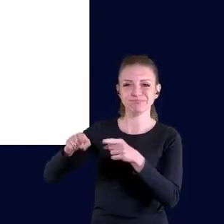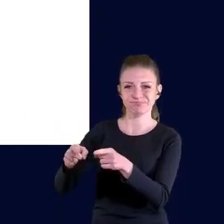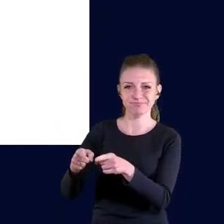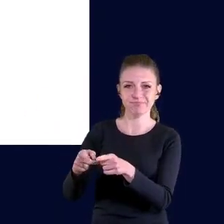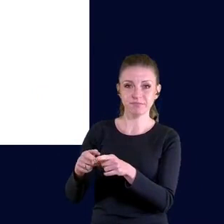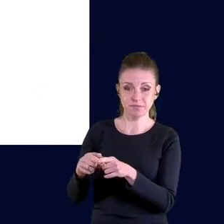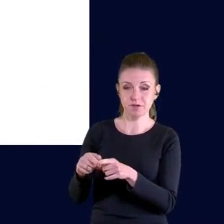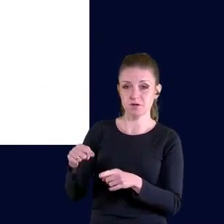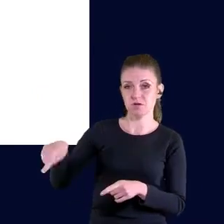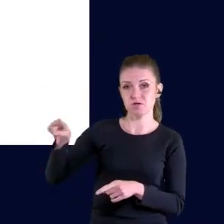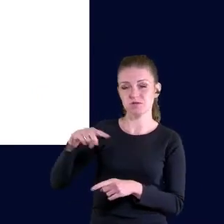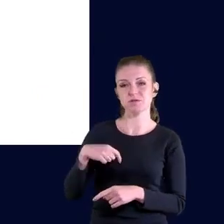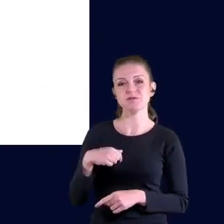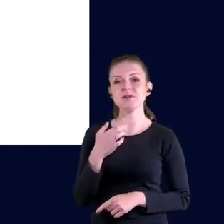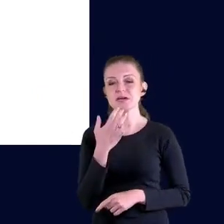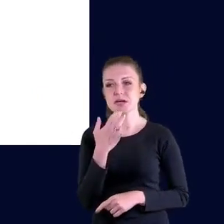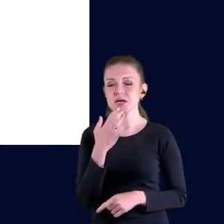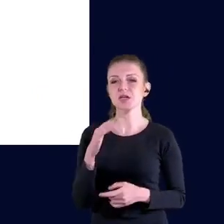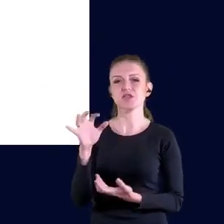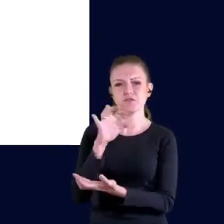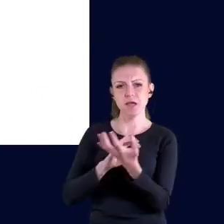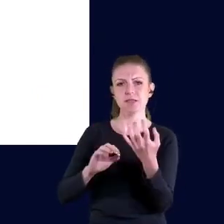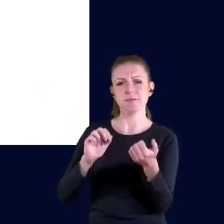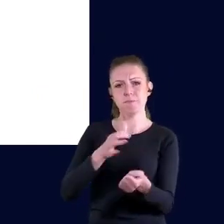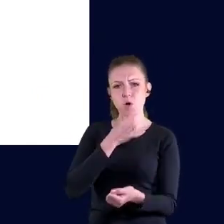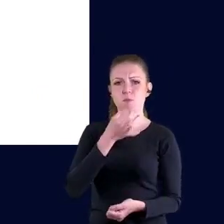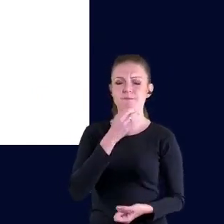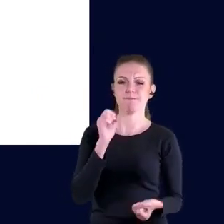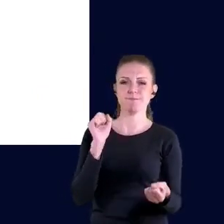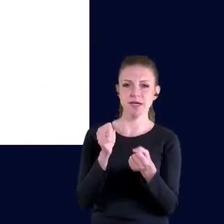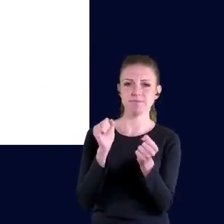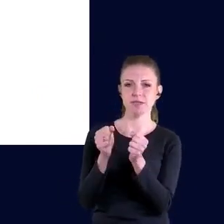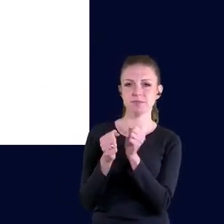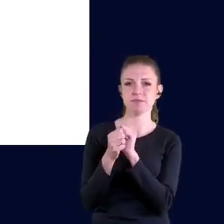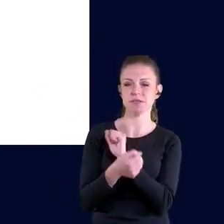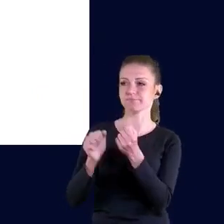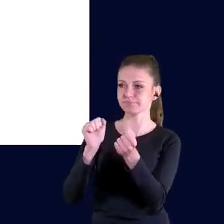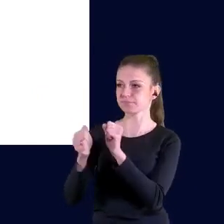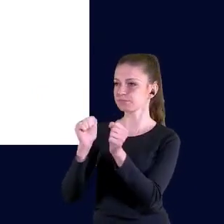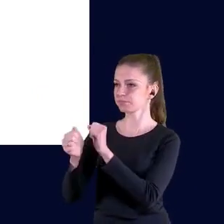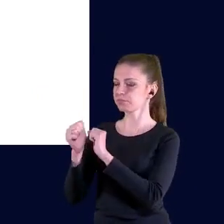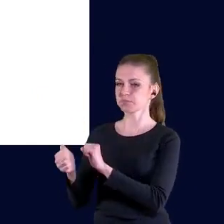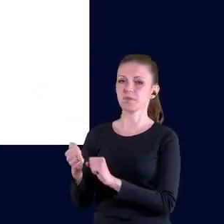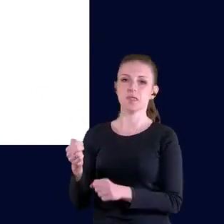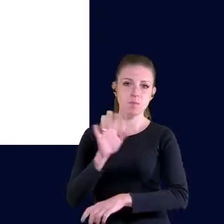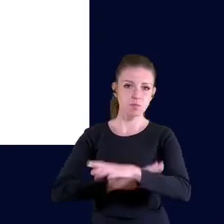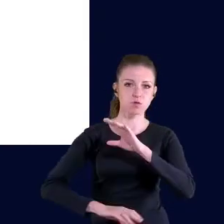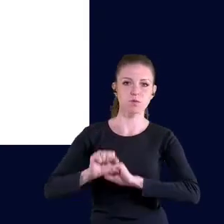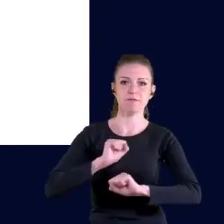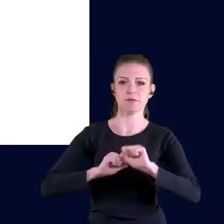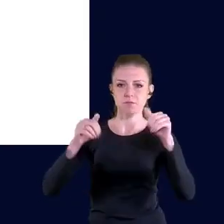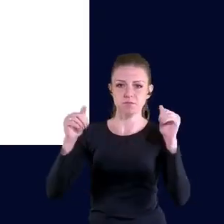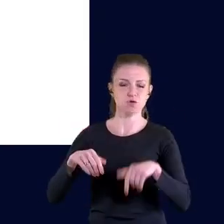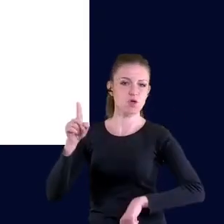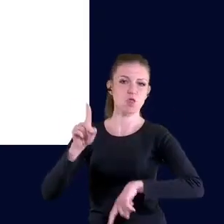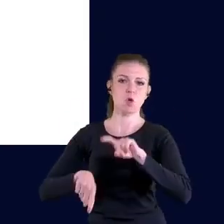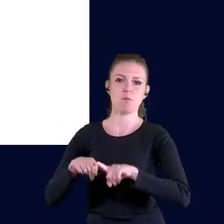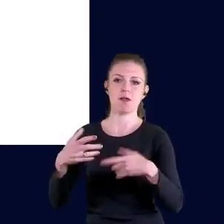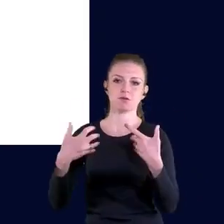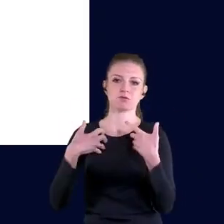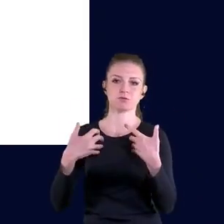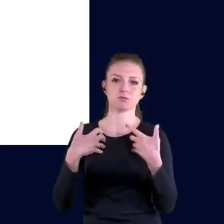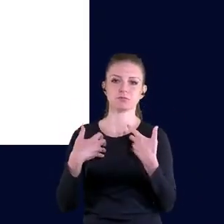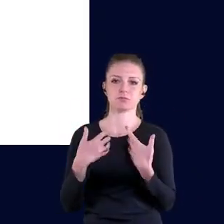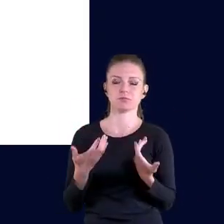oczekiwali oczekują nadal jakby pociągają nadal tomu sztafetę osoby z niepełnosprawnościami których różnych